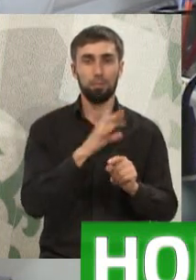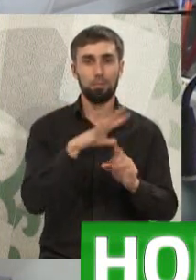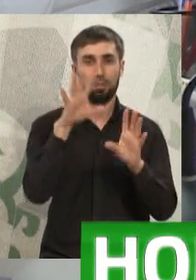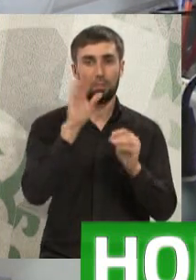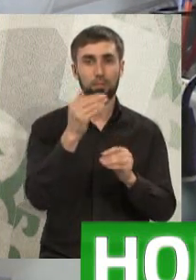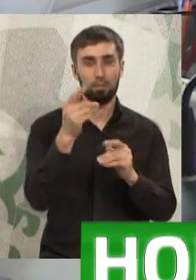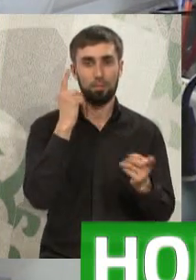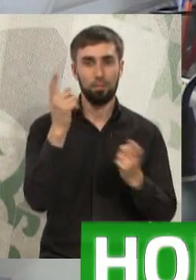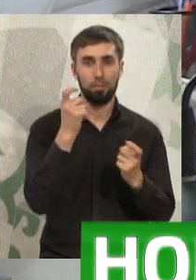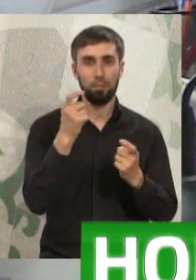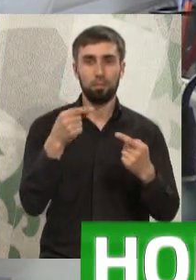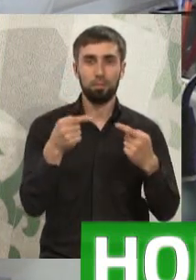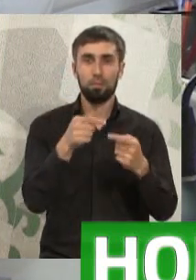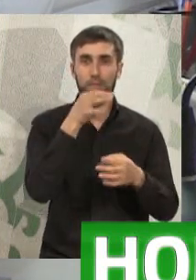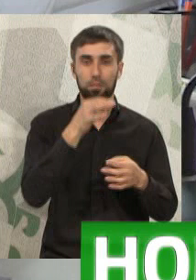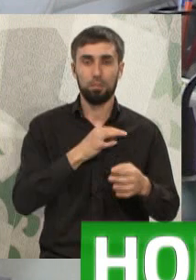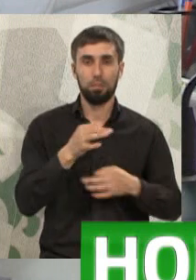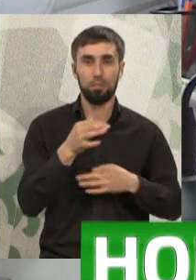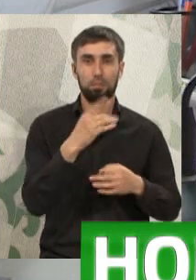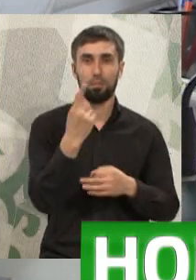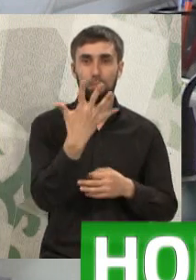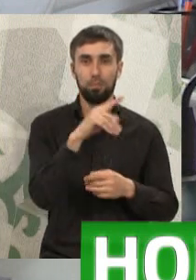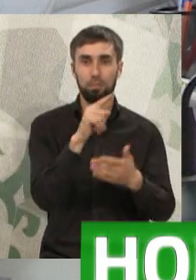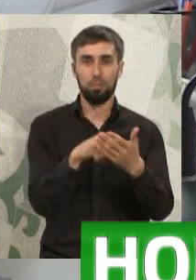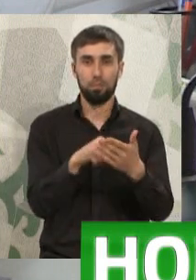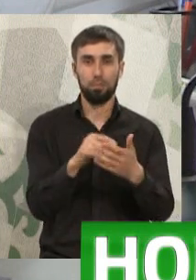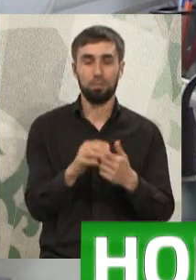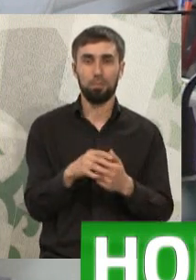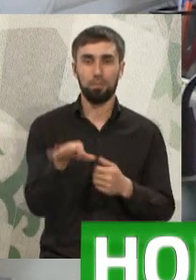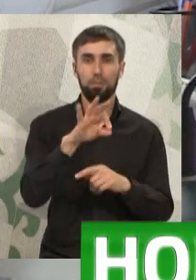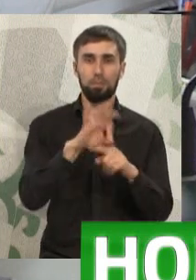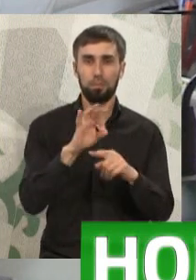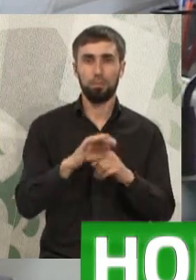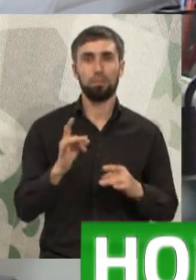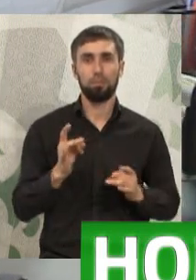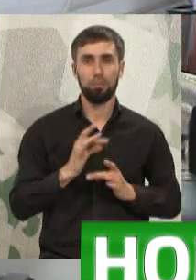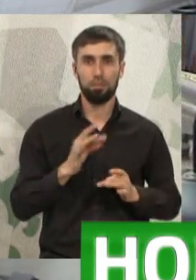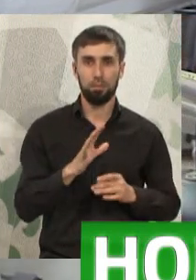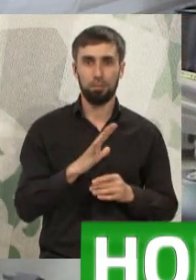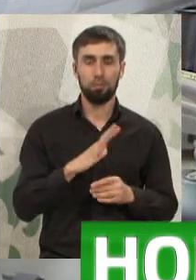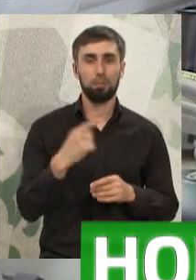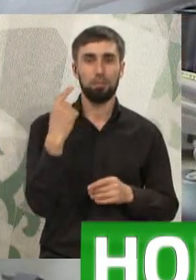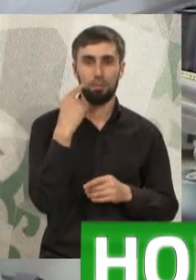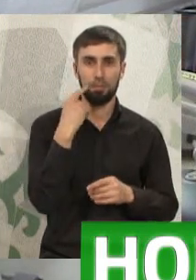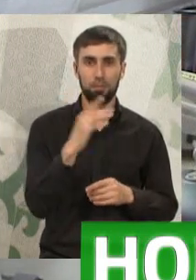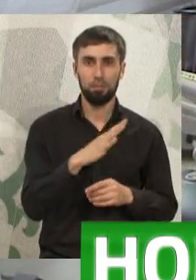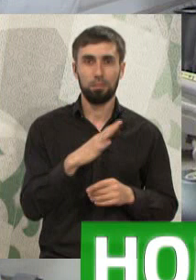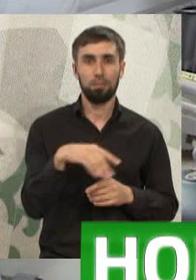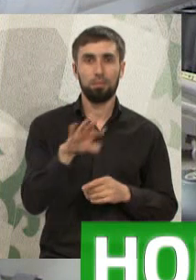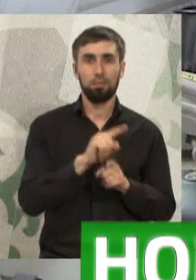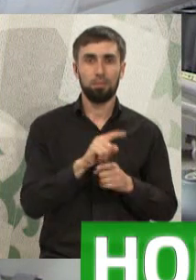должны получить точные ответы на 5 вопросов. Конечно, наши больные нервничают, обижаются, психуют,